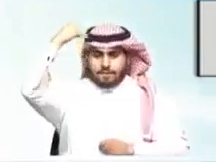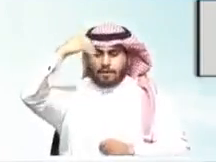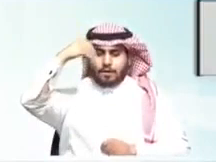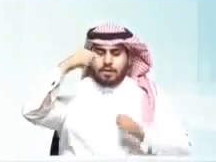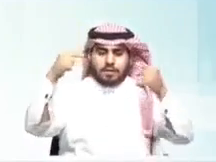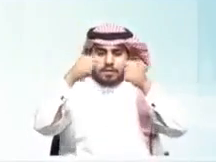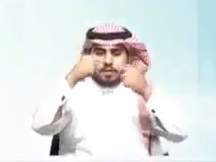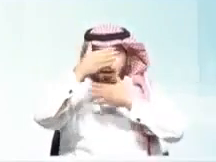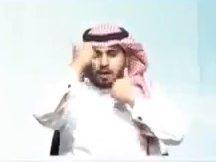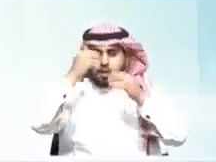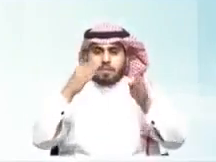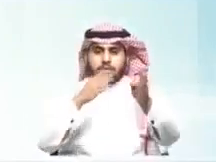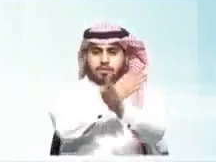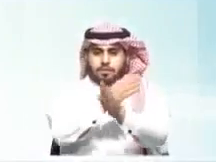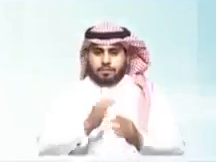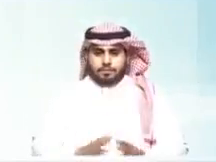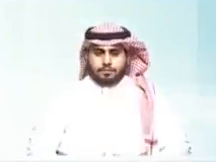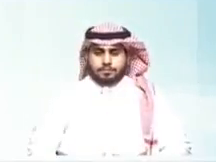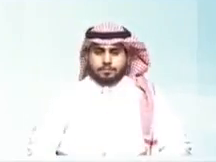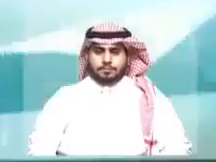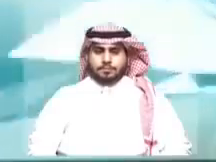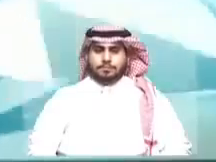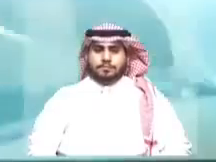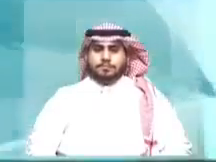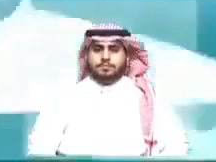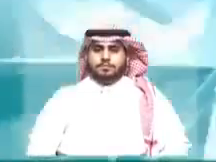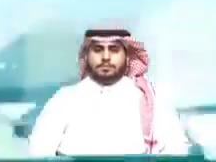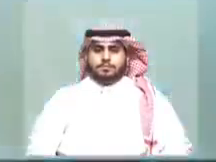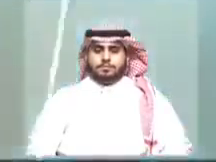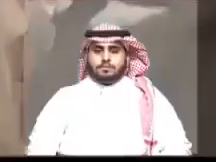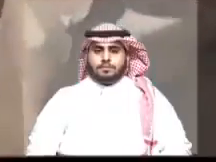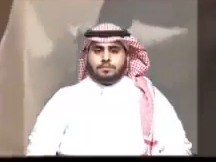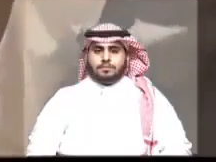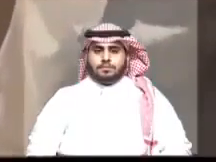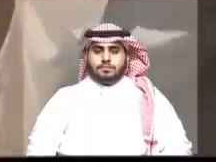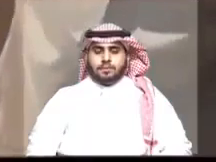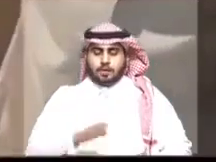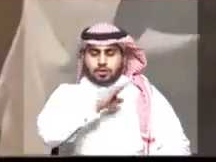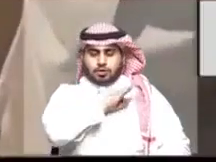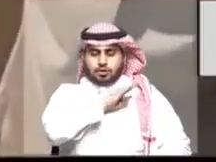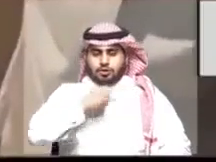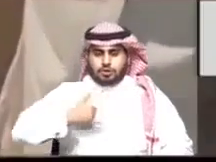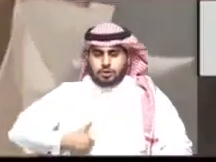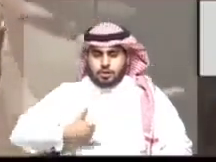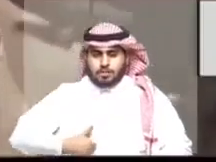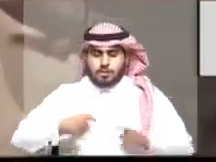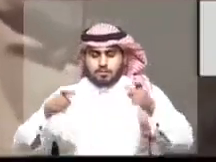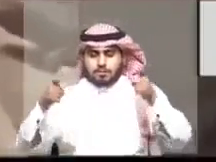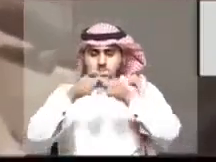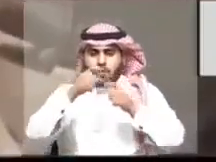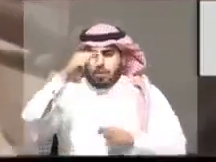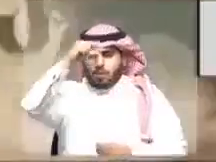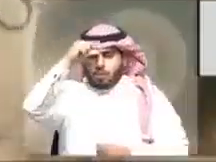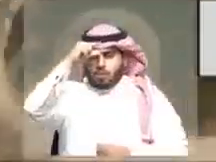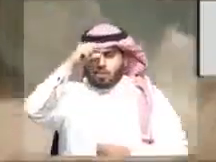ضد الإرهاب والتطرف. الجيش اليمني يحاصر الحوثيين